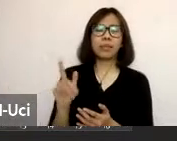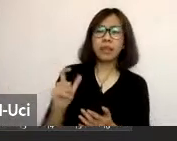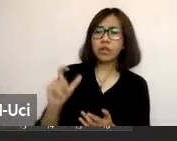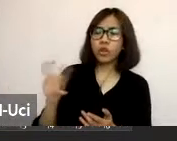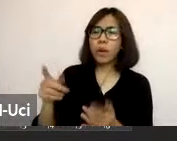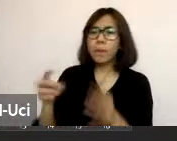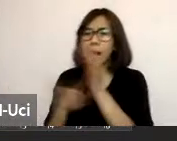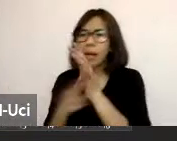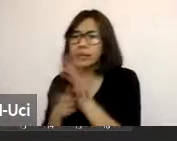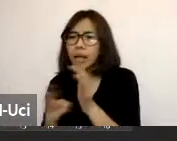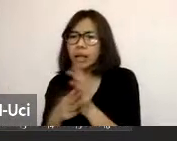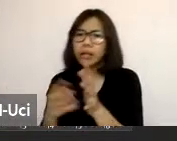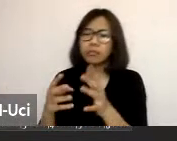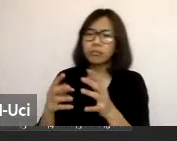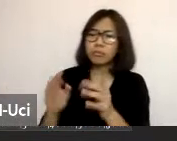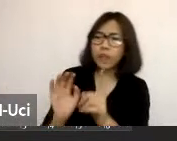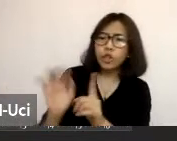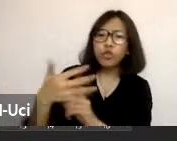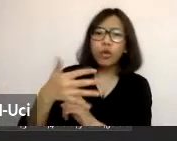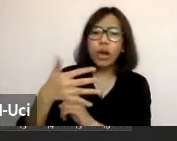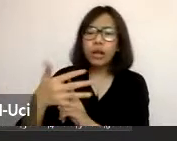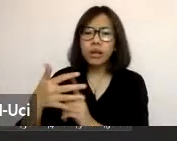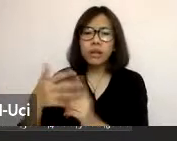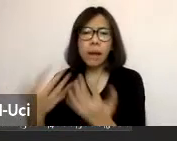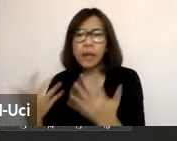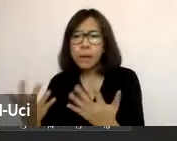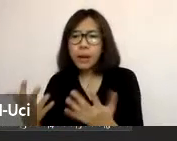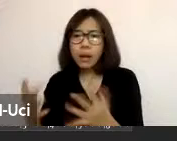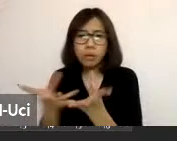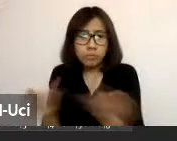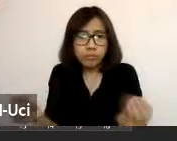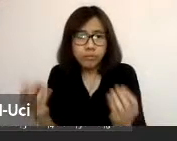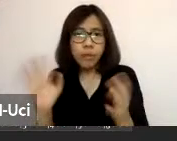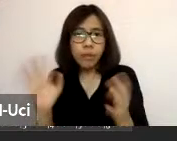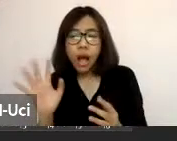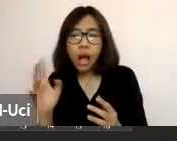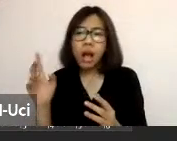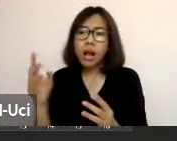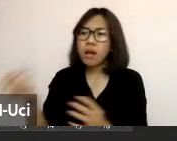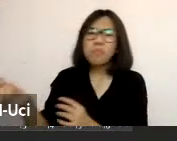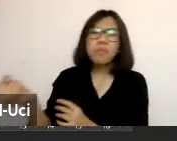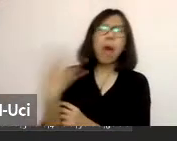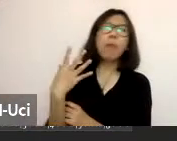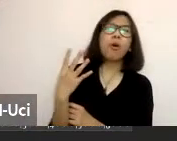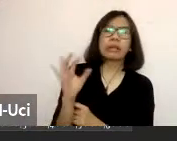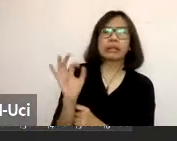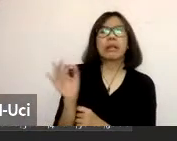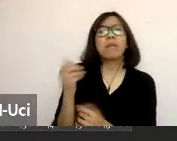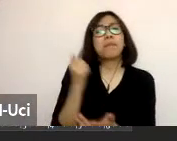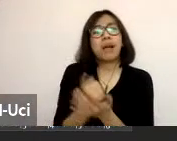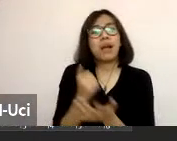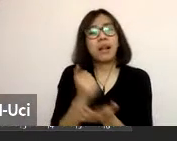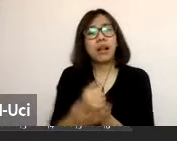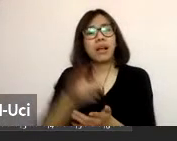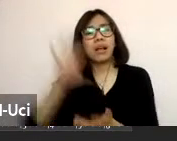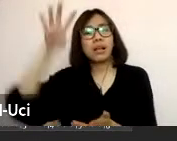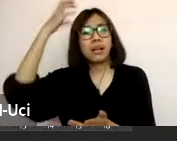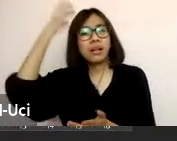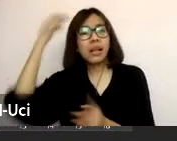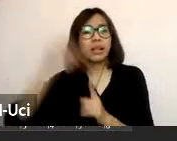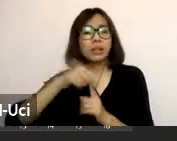gambaran Bagaimana penyelenggaraan perlindungan konsumen yang ada di provinsi padahal disitu dinas provinsi bisa melakukan